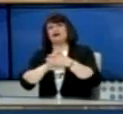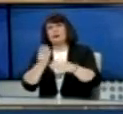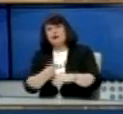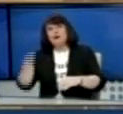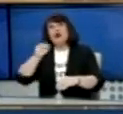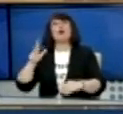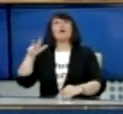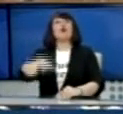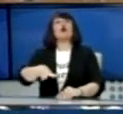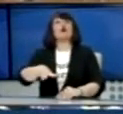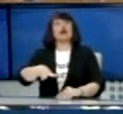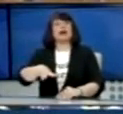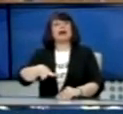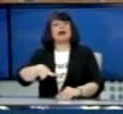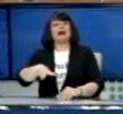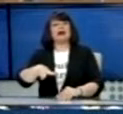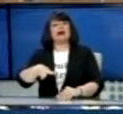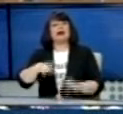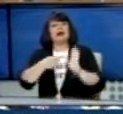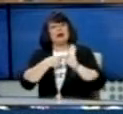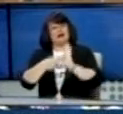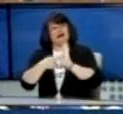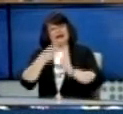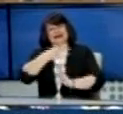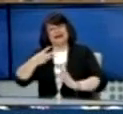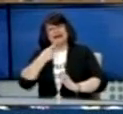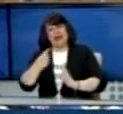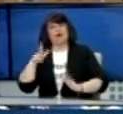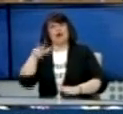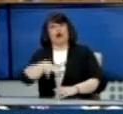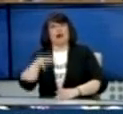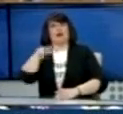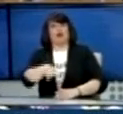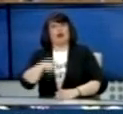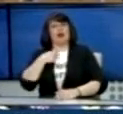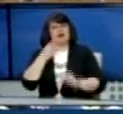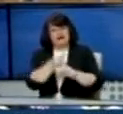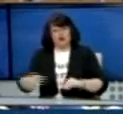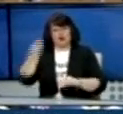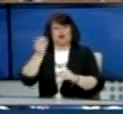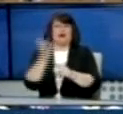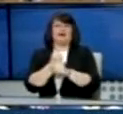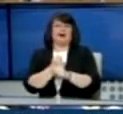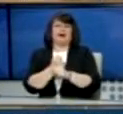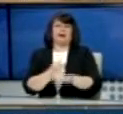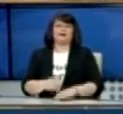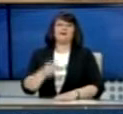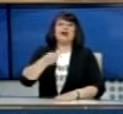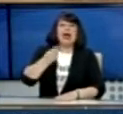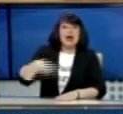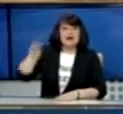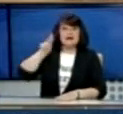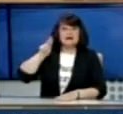αντικείμενο την ενημέρωση του σώματος σχετικά με τις κοινωνικές πολιτικές της κυβέρνησης. Είδαμε ότι η κυβέρνηση και ο